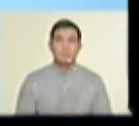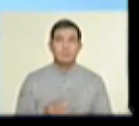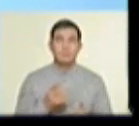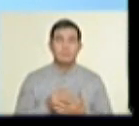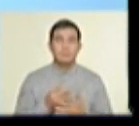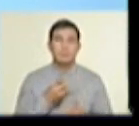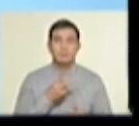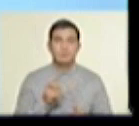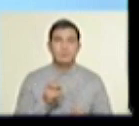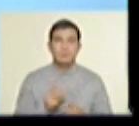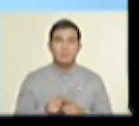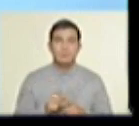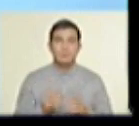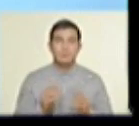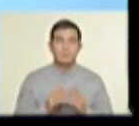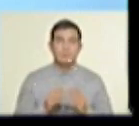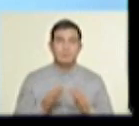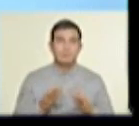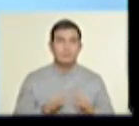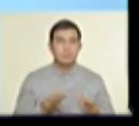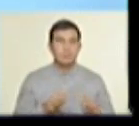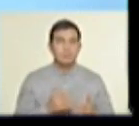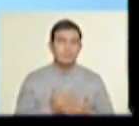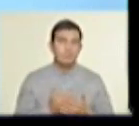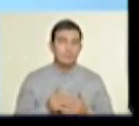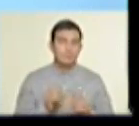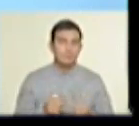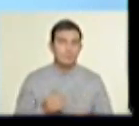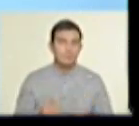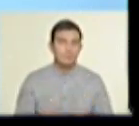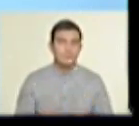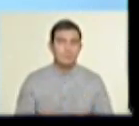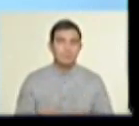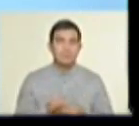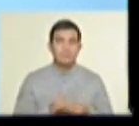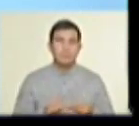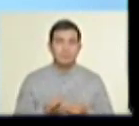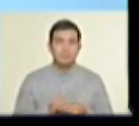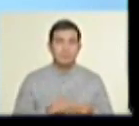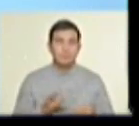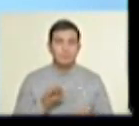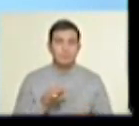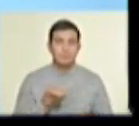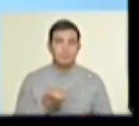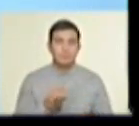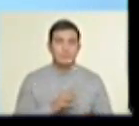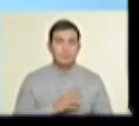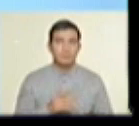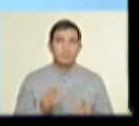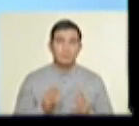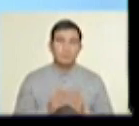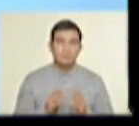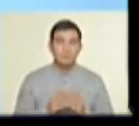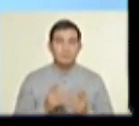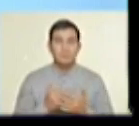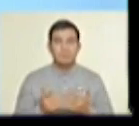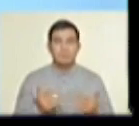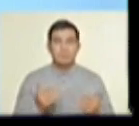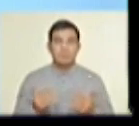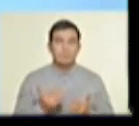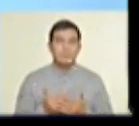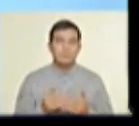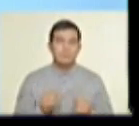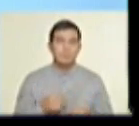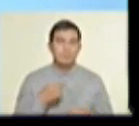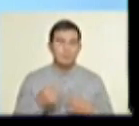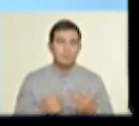otlarga esa uy-joy so'zini misol keltirishimiz mumkin, takroriy otga esa uy-puy so'zini misol